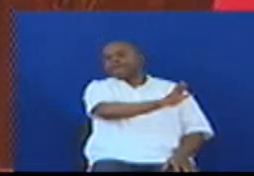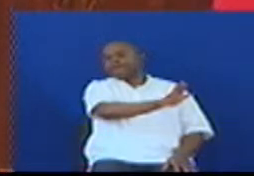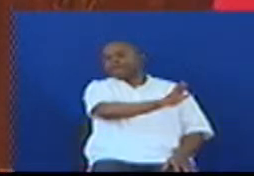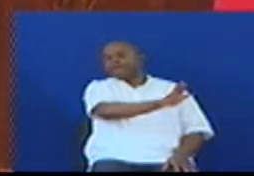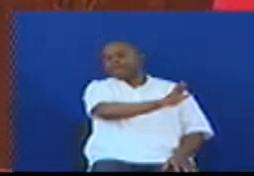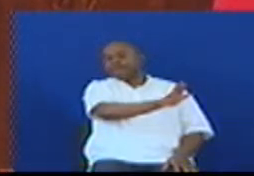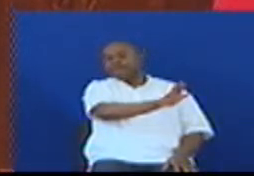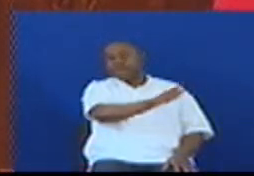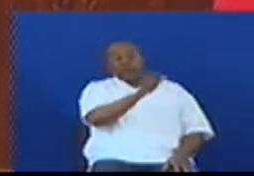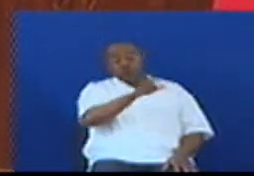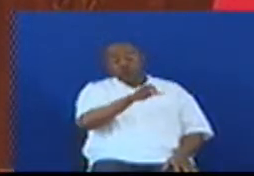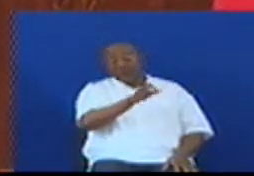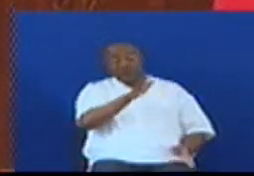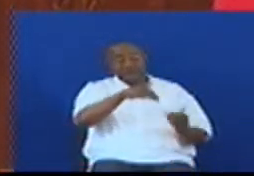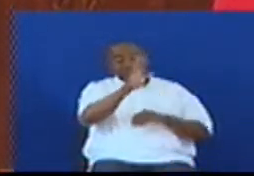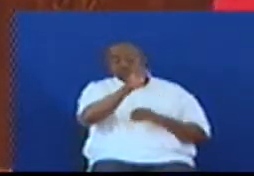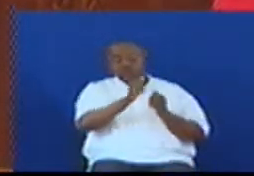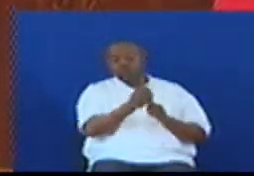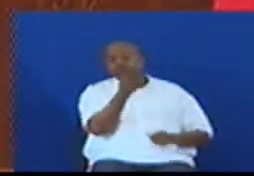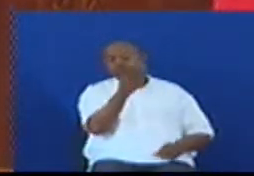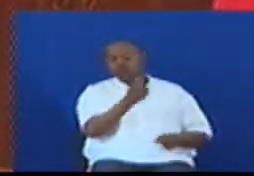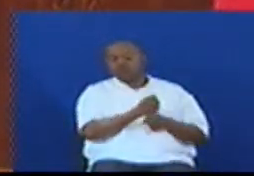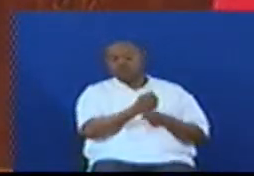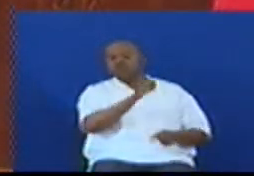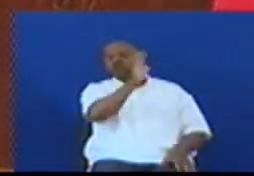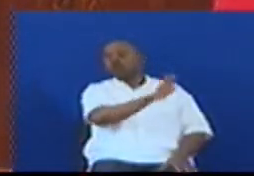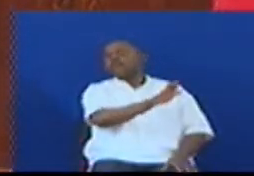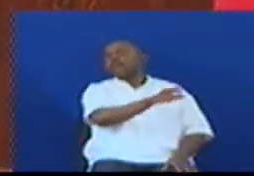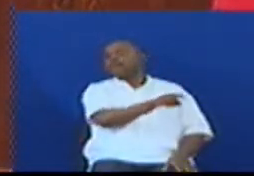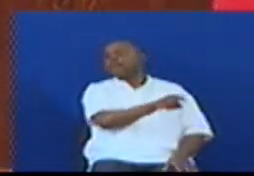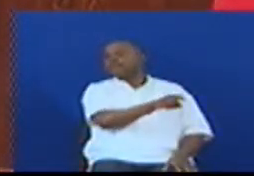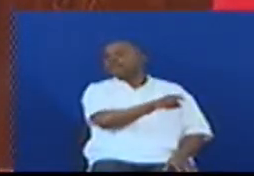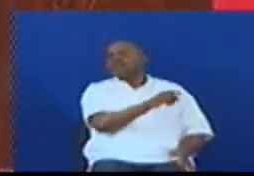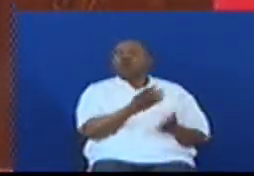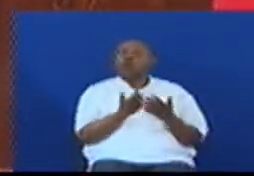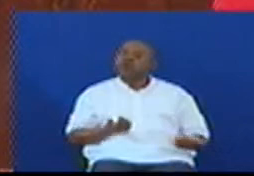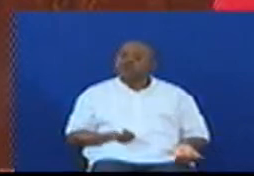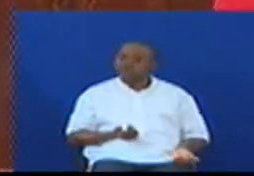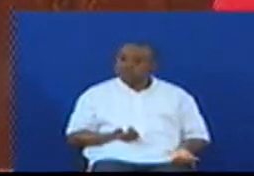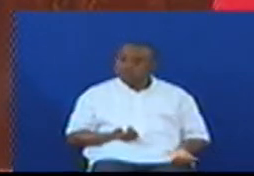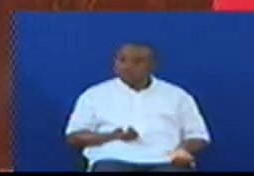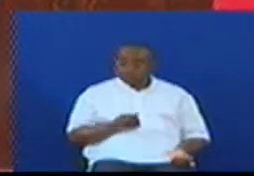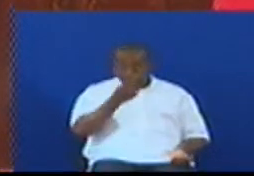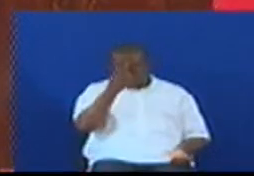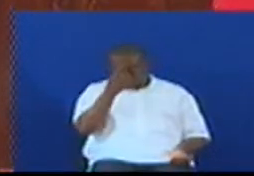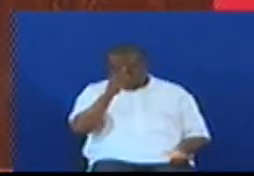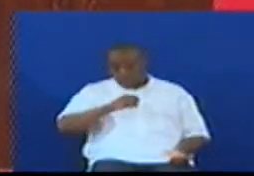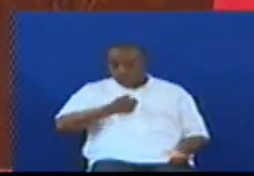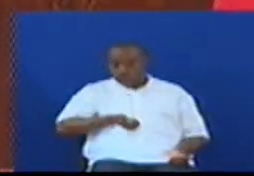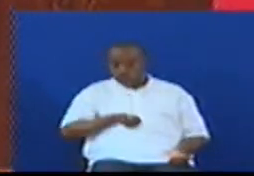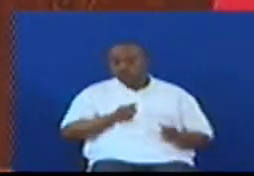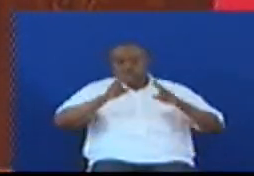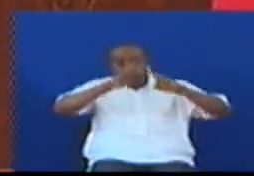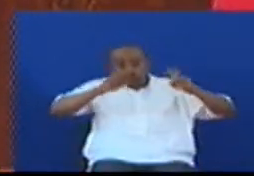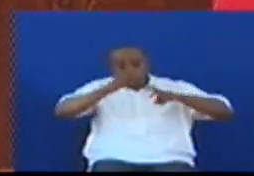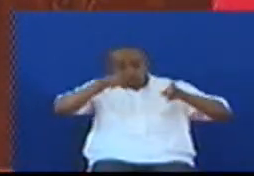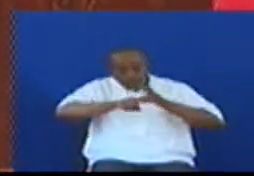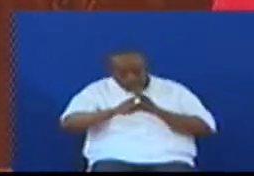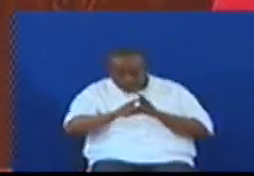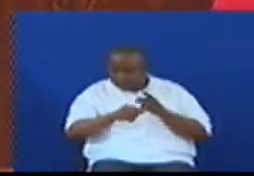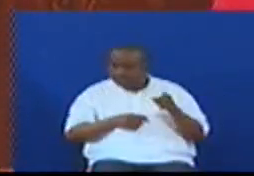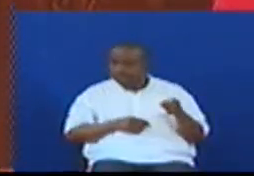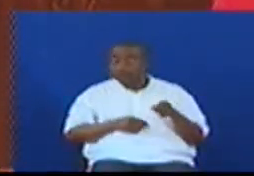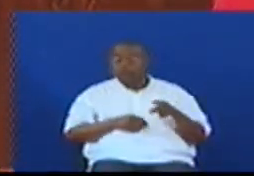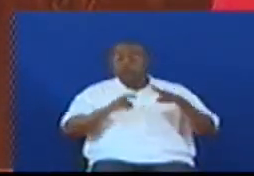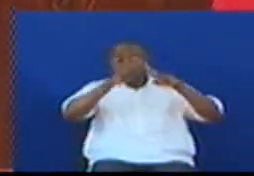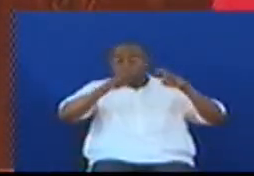Watu zaidi ya 13 wamesimamishwa kazi, sababu ni kupisha ukaguzi wa ndani wa CAG, ukaguzi